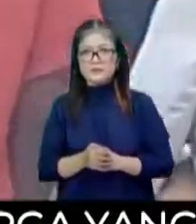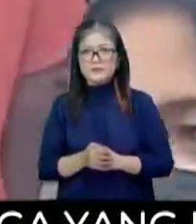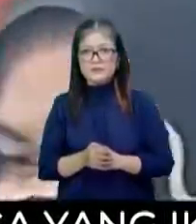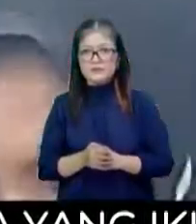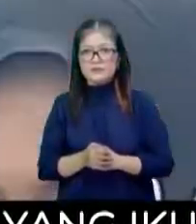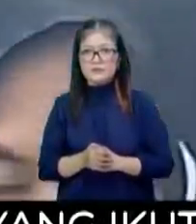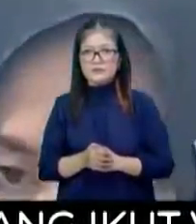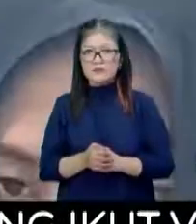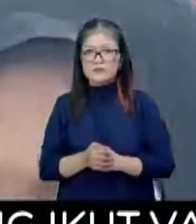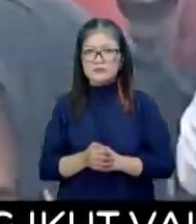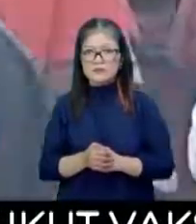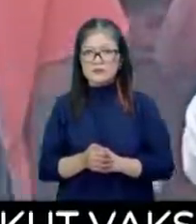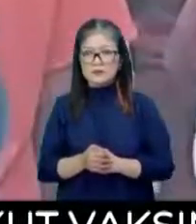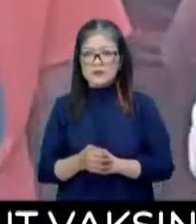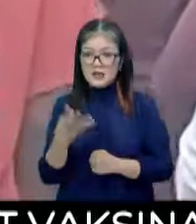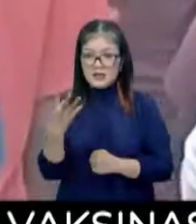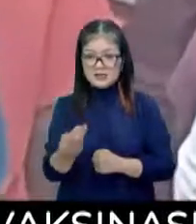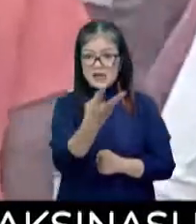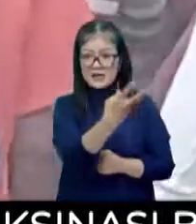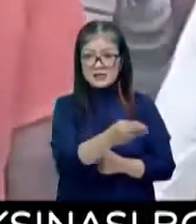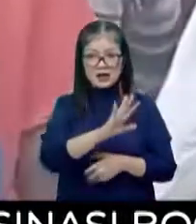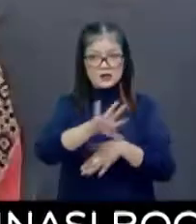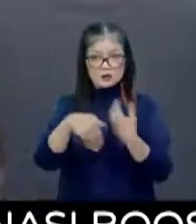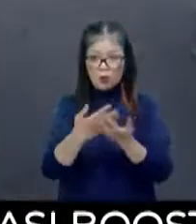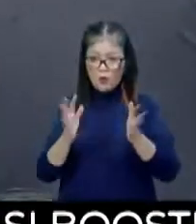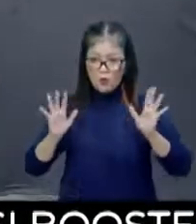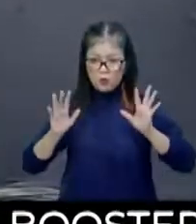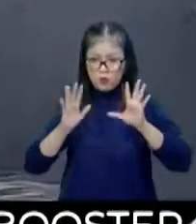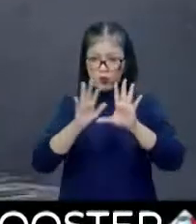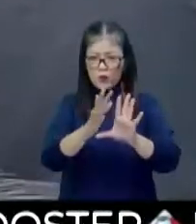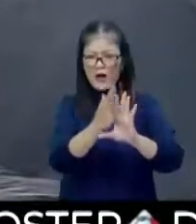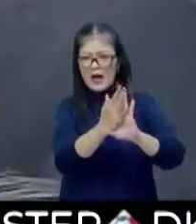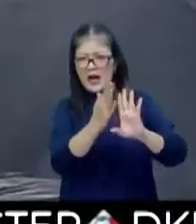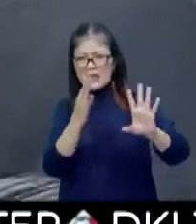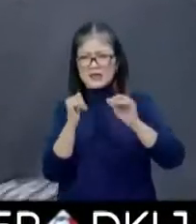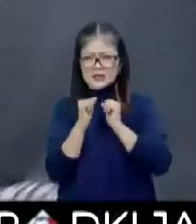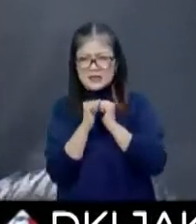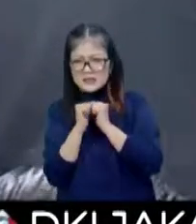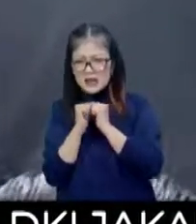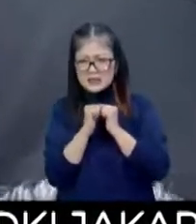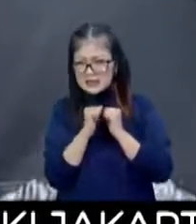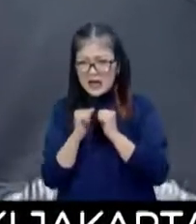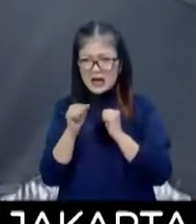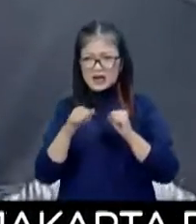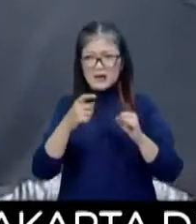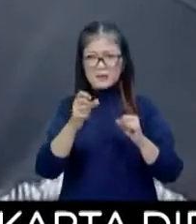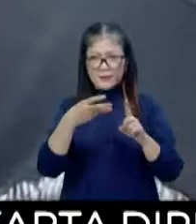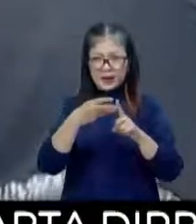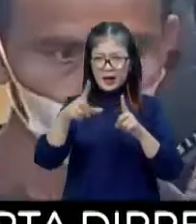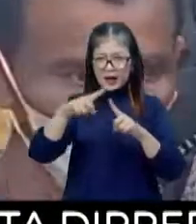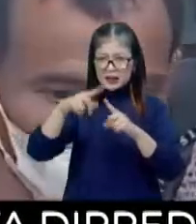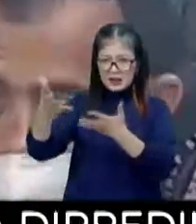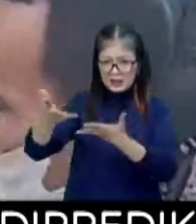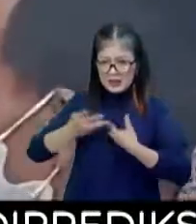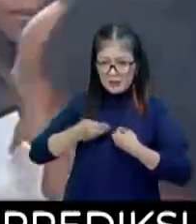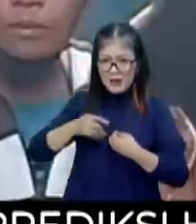Ratusan warga dari sejumlah desa di Kecamatan Bebandem Karangasem Bali antre berdesakan untuk mencairkan bantuan langsung tunai atau BLT minyak goreng